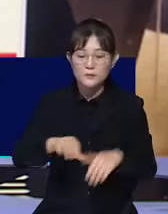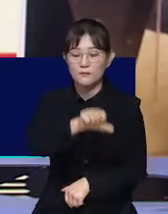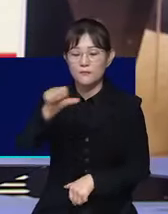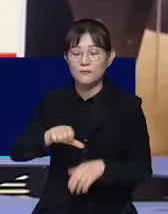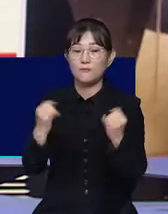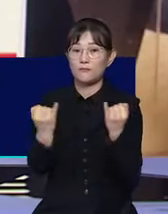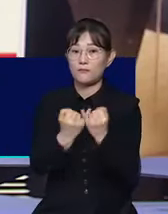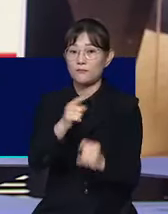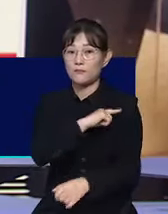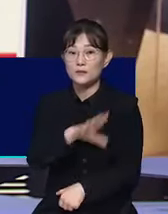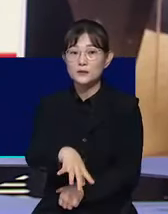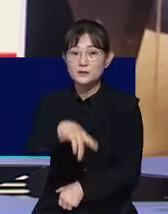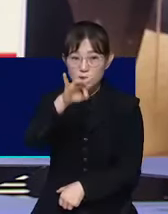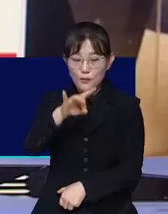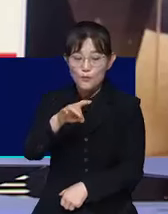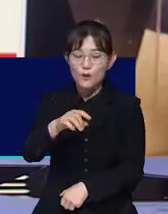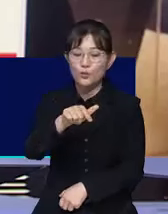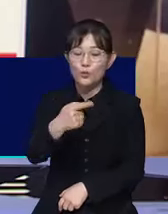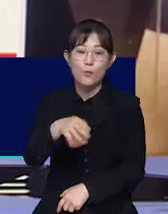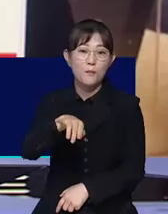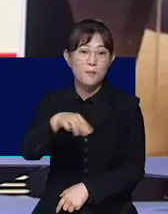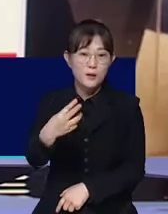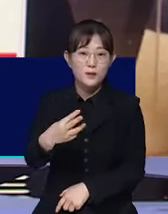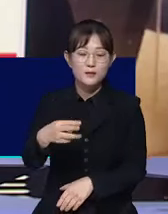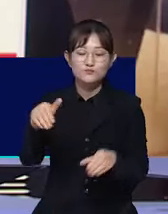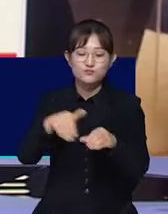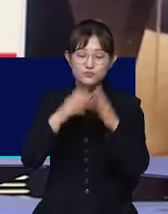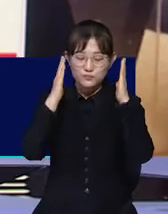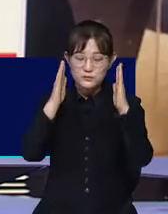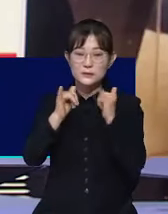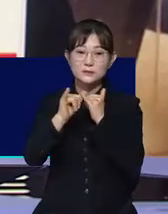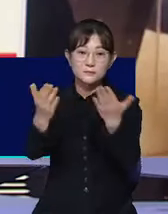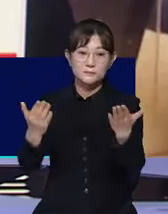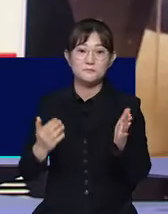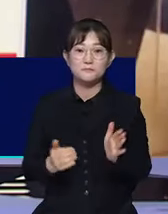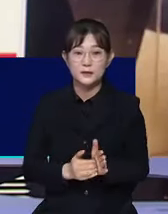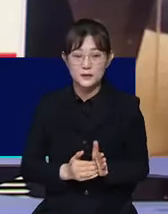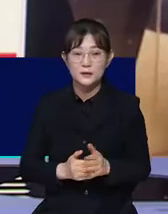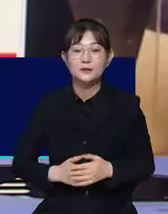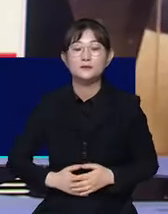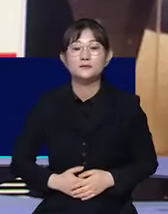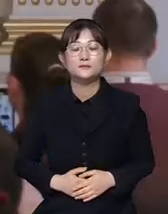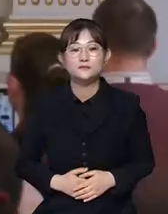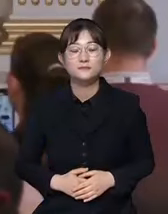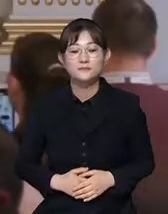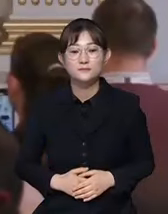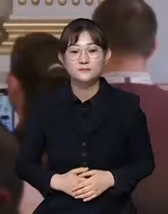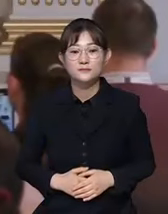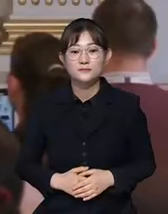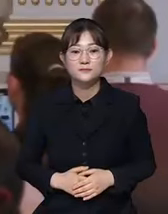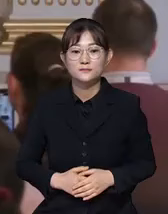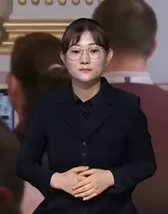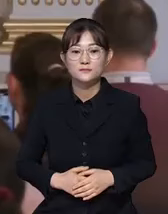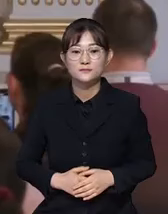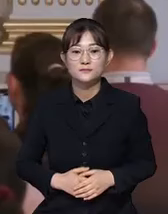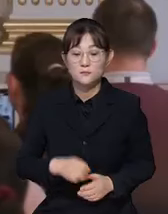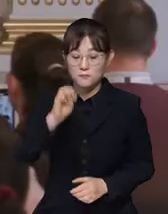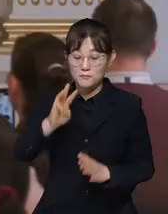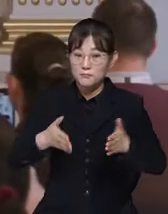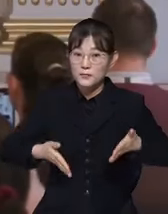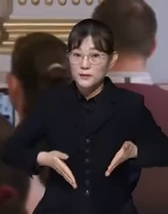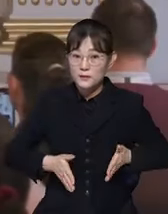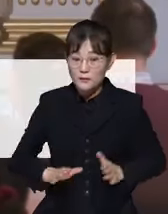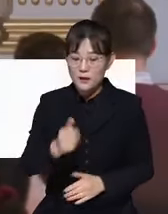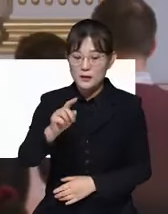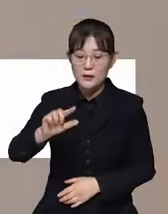여성 최초로 노벨 문학상을 목에 걸었습니다 신민지 기자입니다 광주 출신